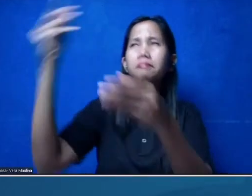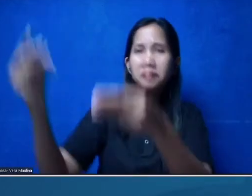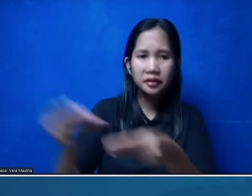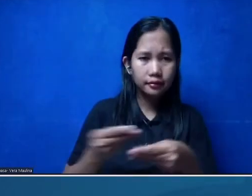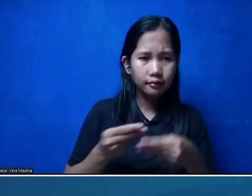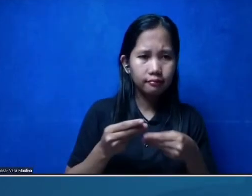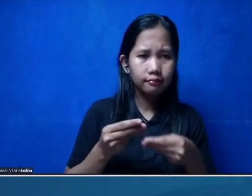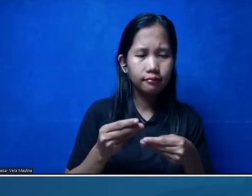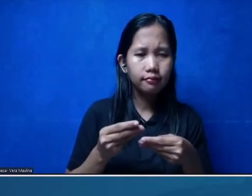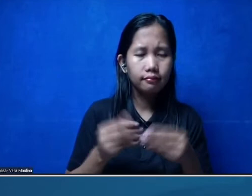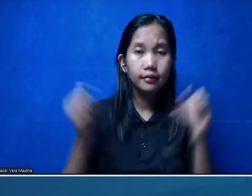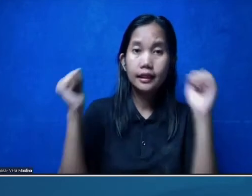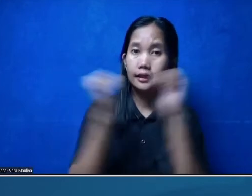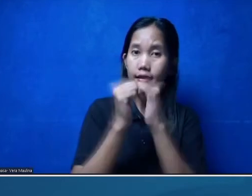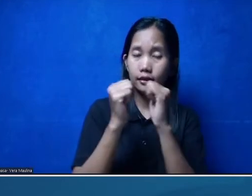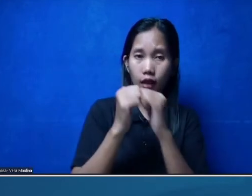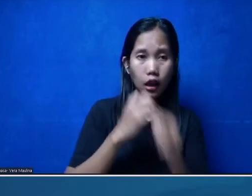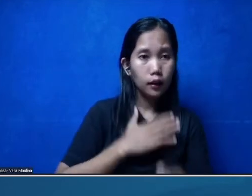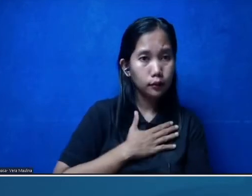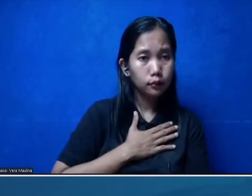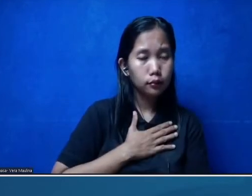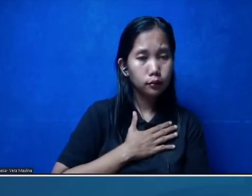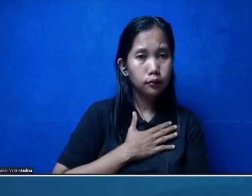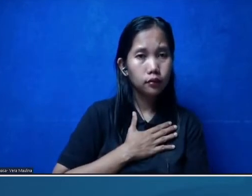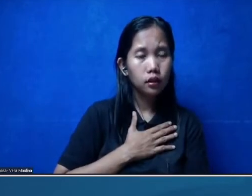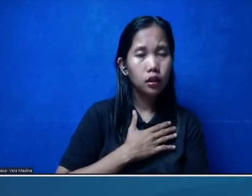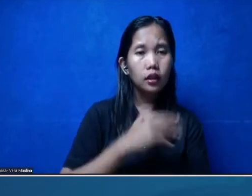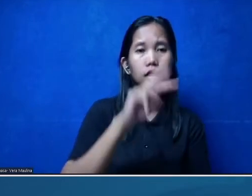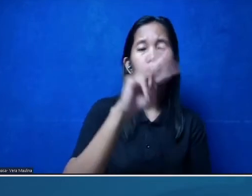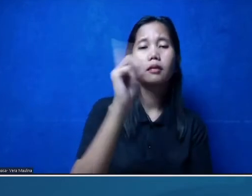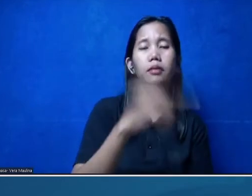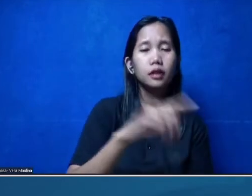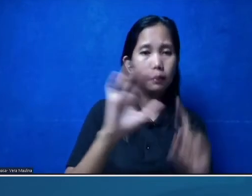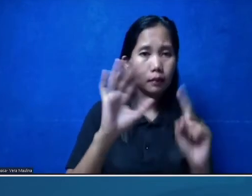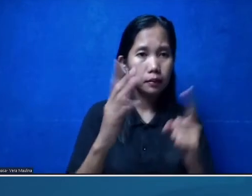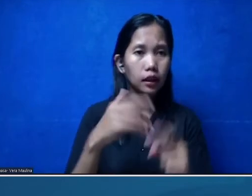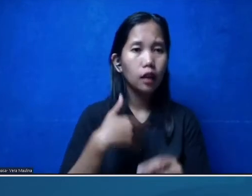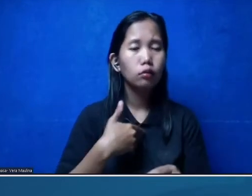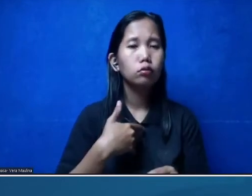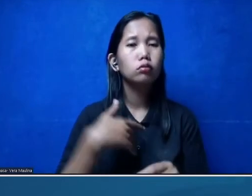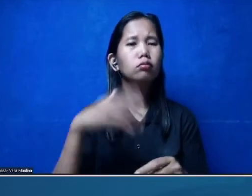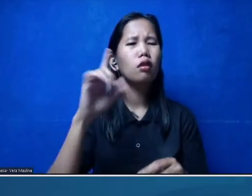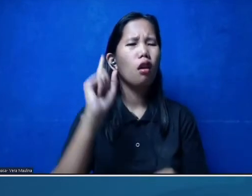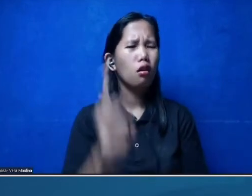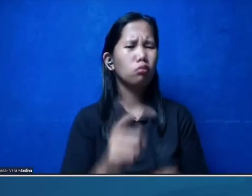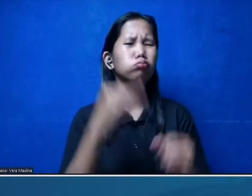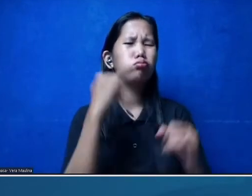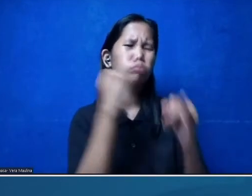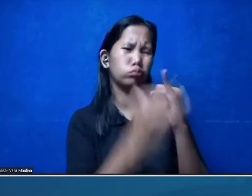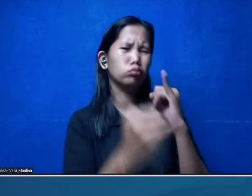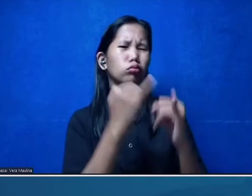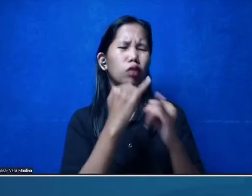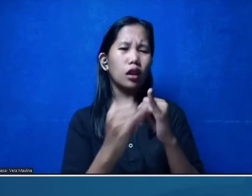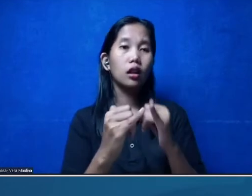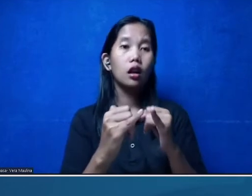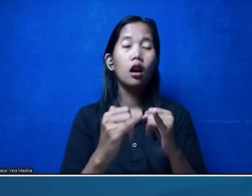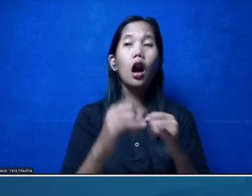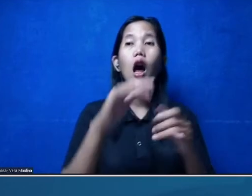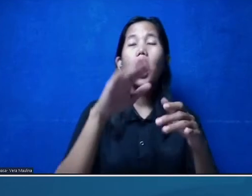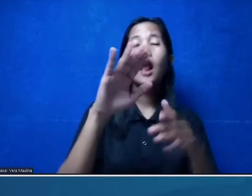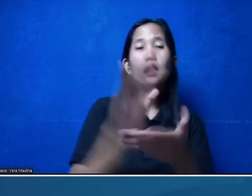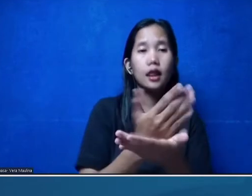perempuan ini antara keturunanmu dan keturunannya keturunannya akan meremukkan kepalamu dan engkau akan